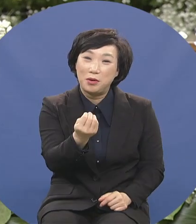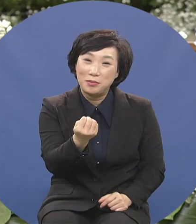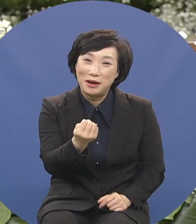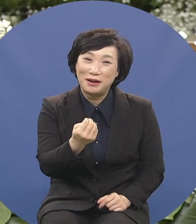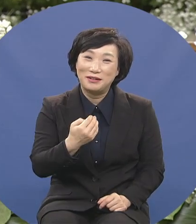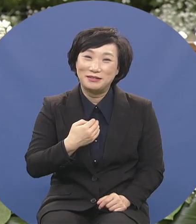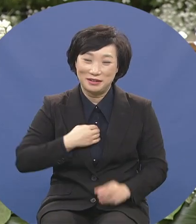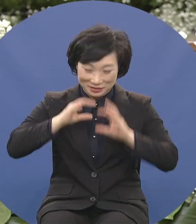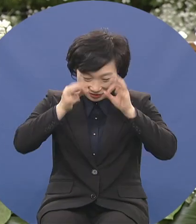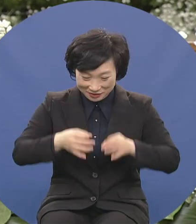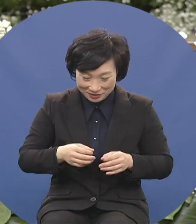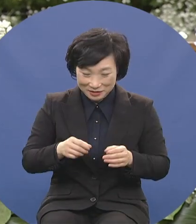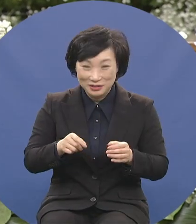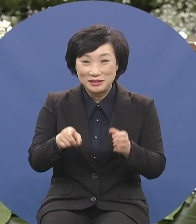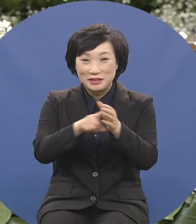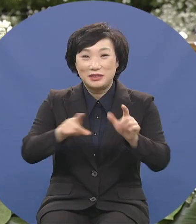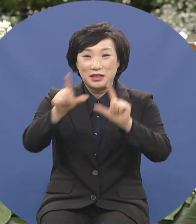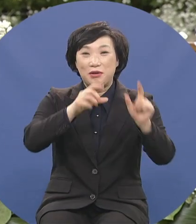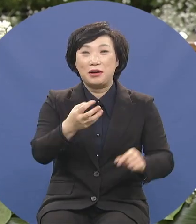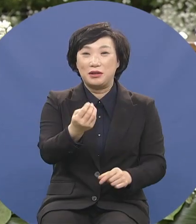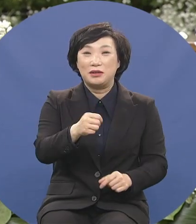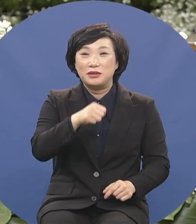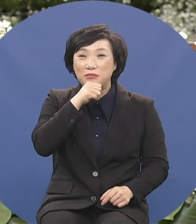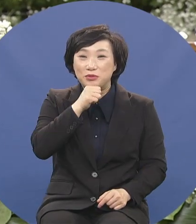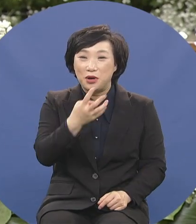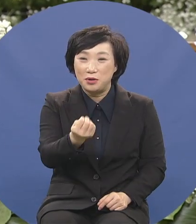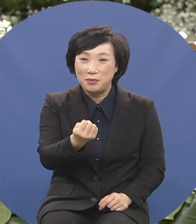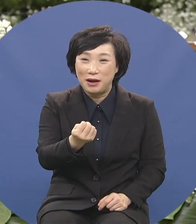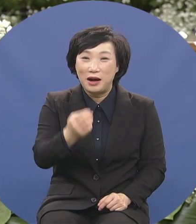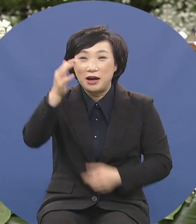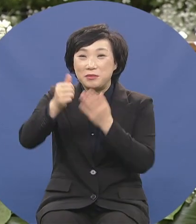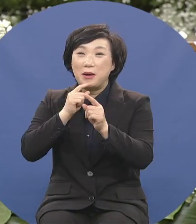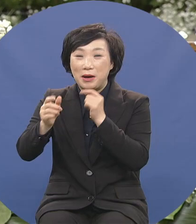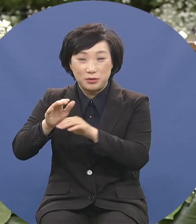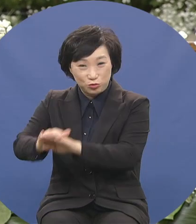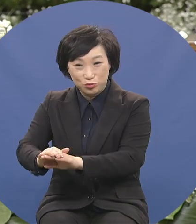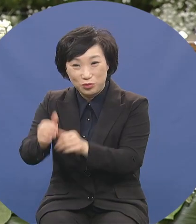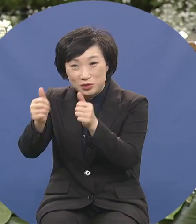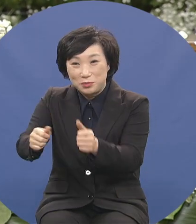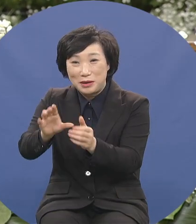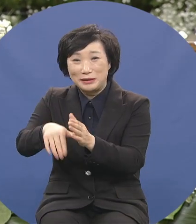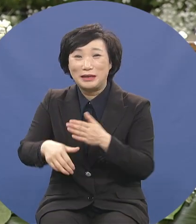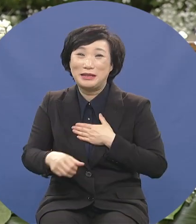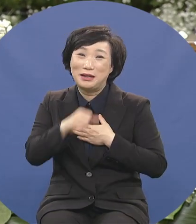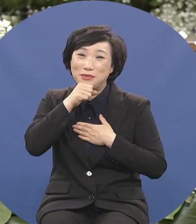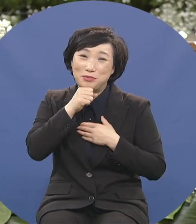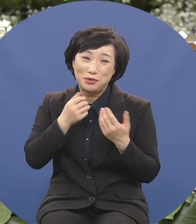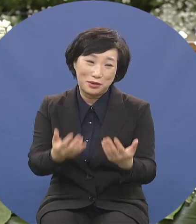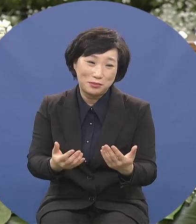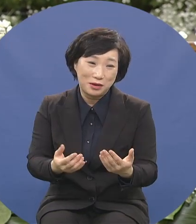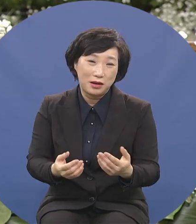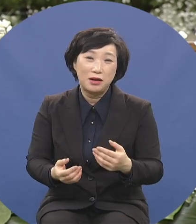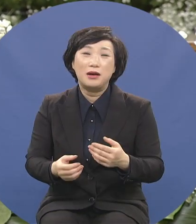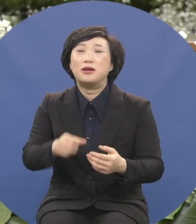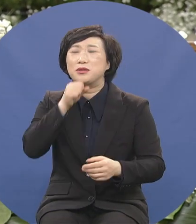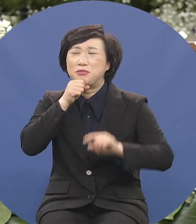여러분 몇 점짜리요? 하나님이 말씀 놓고 심판할 텐데 100점 해야 돼.